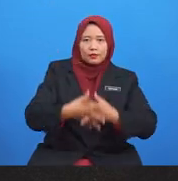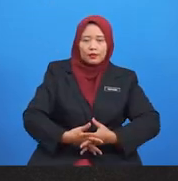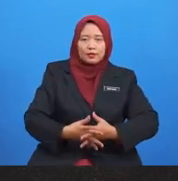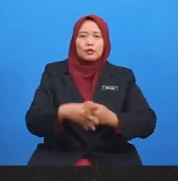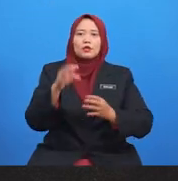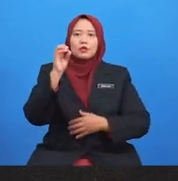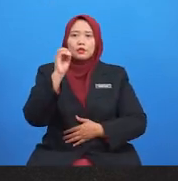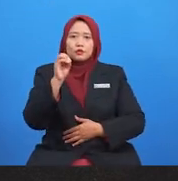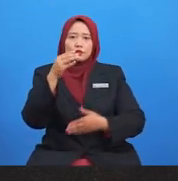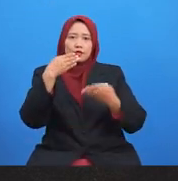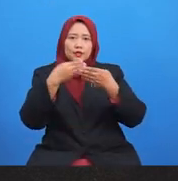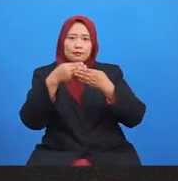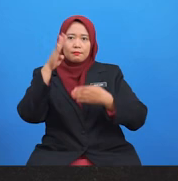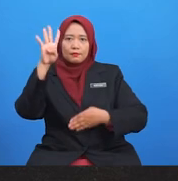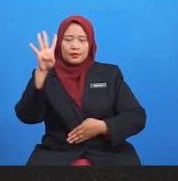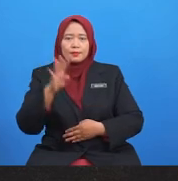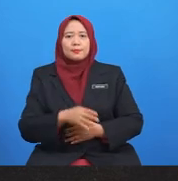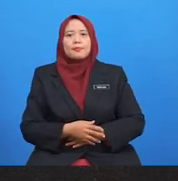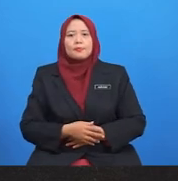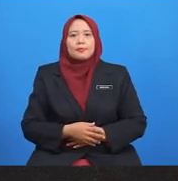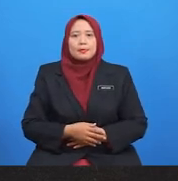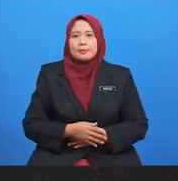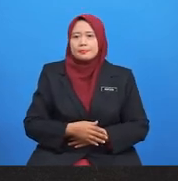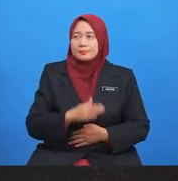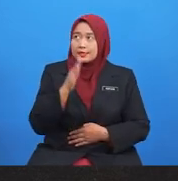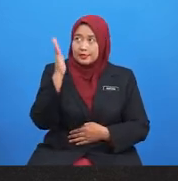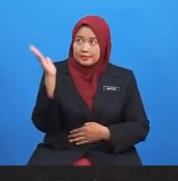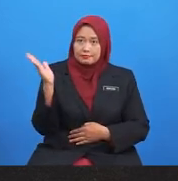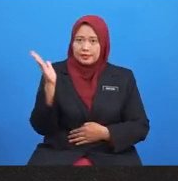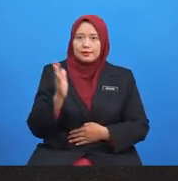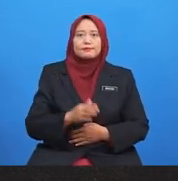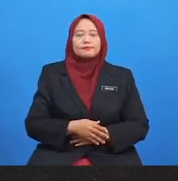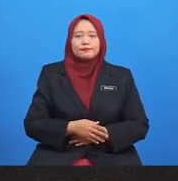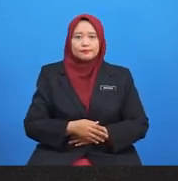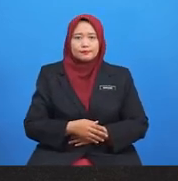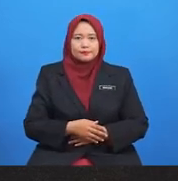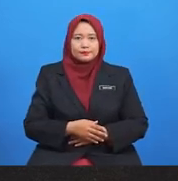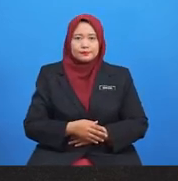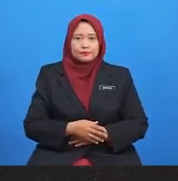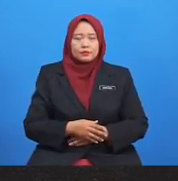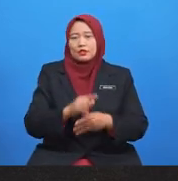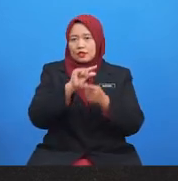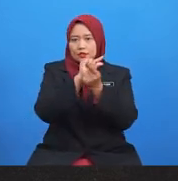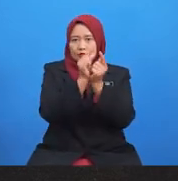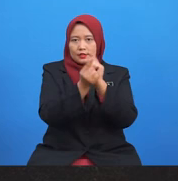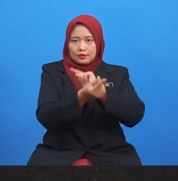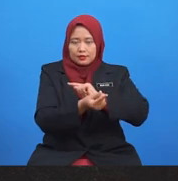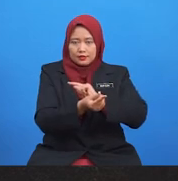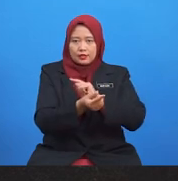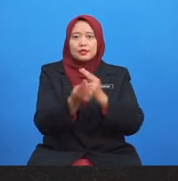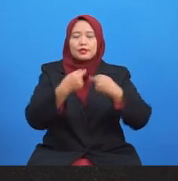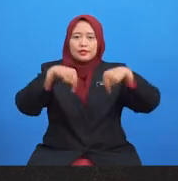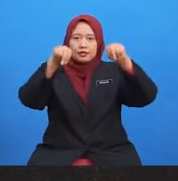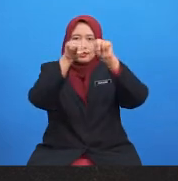akan dapat pi 16X kuasa 5 per 5. Seterusnya, kita akan gantikan nilai X dengan nilai had,